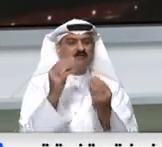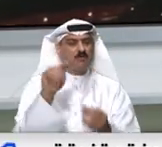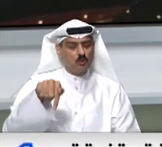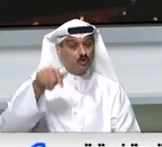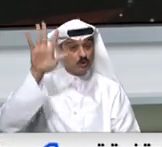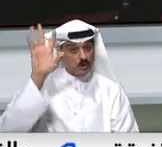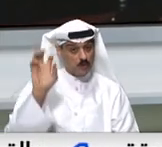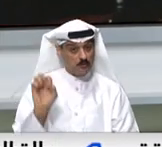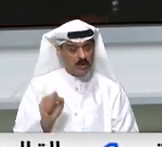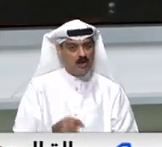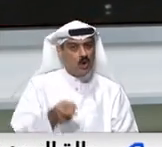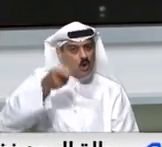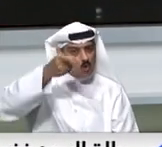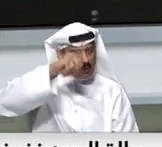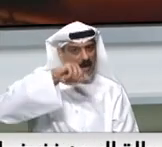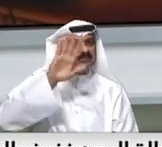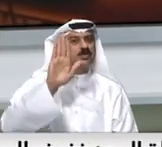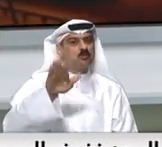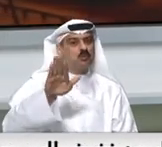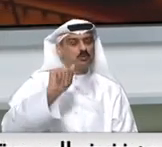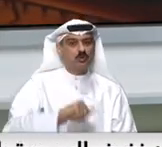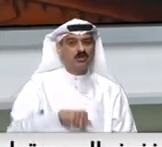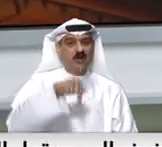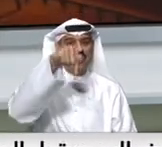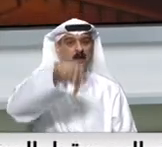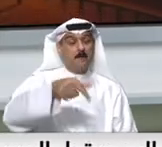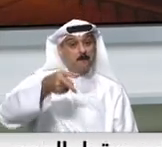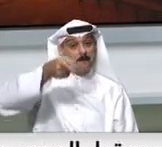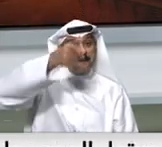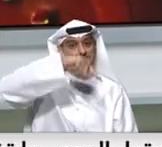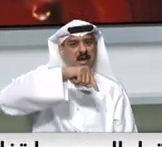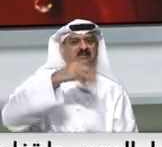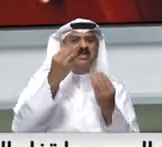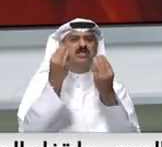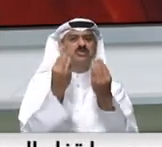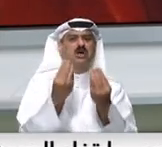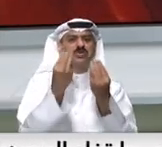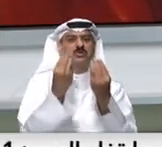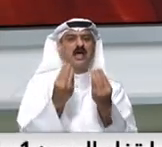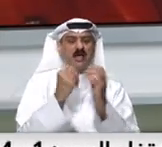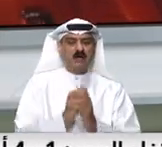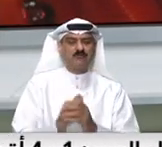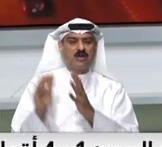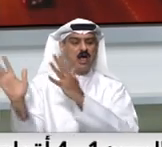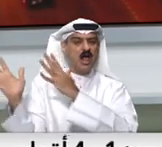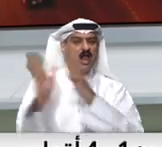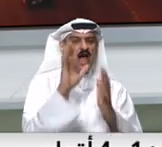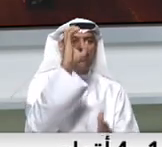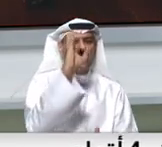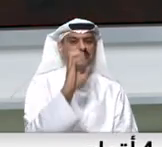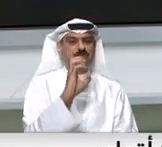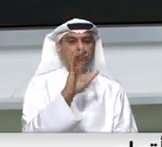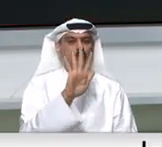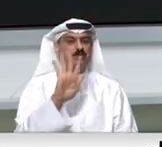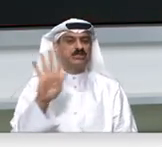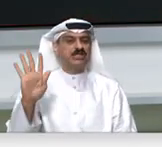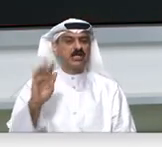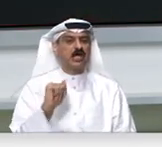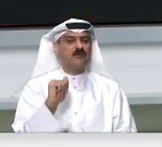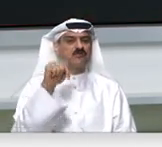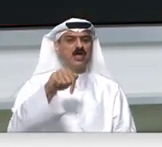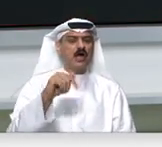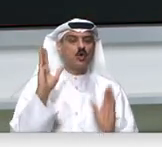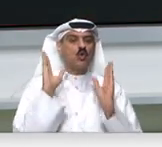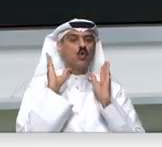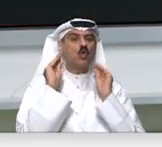وايضا يوم الغد لكن بعد ذلك هذه الفرص راح تتراجع تدريجيا هو الكوس راح يستمر ويانا والاحساس بالرطوبه راح يكون ملحوظ خاصه على